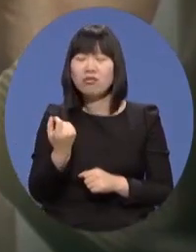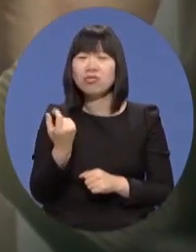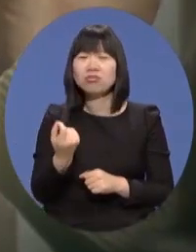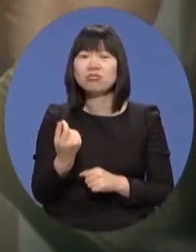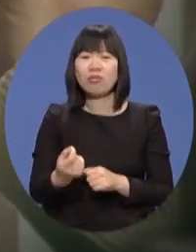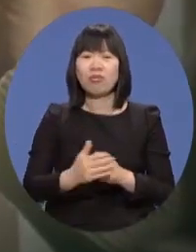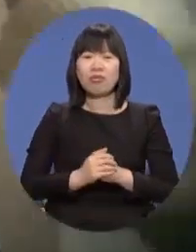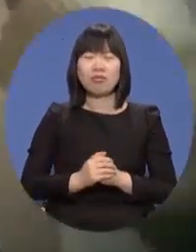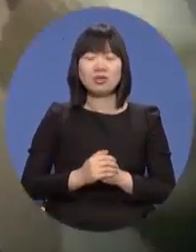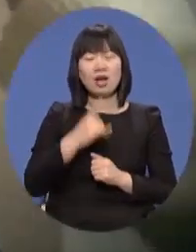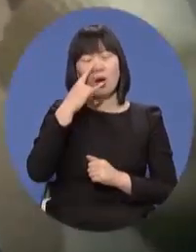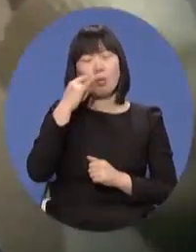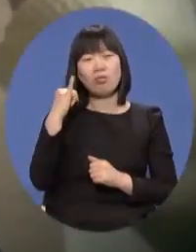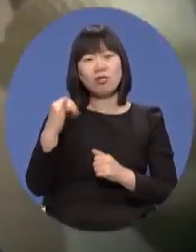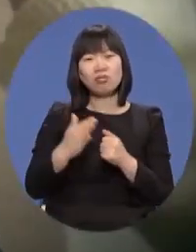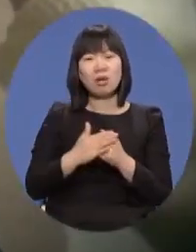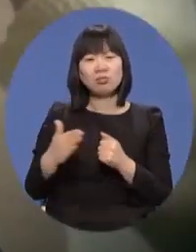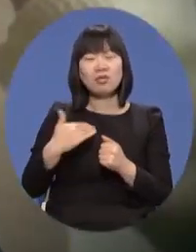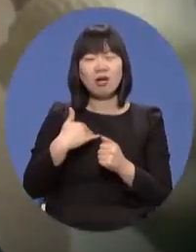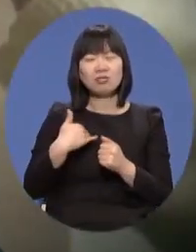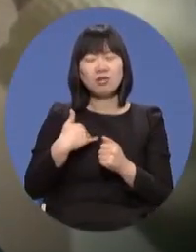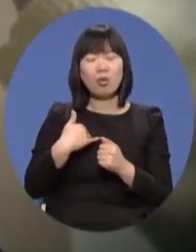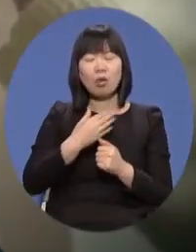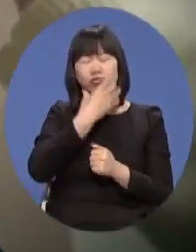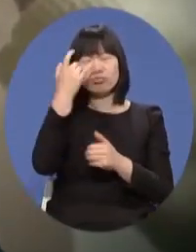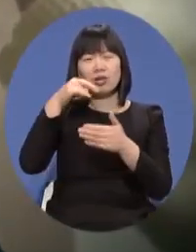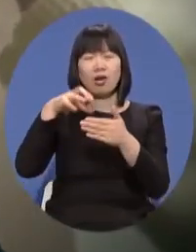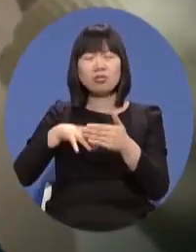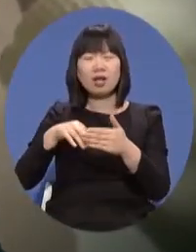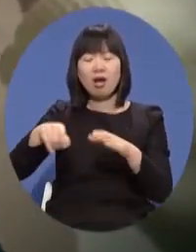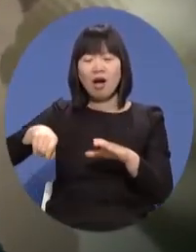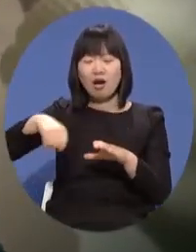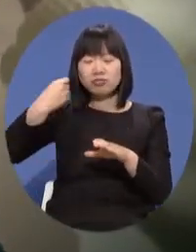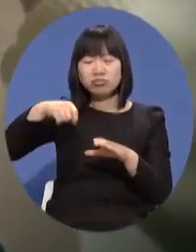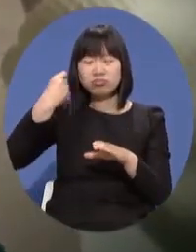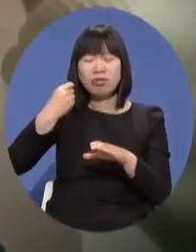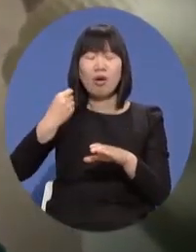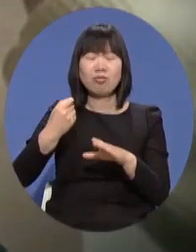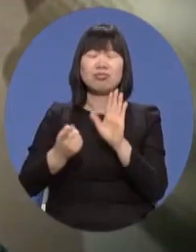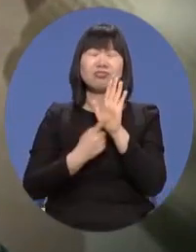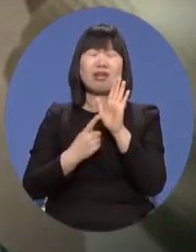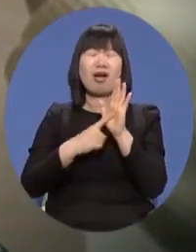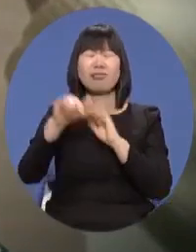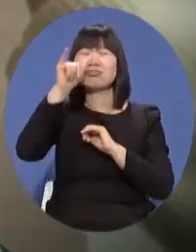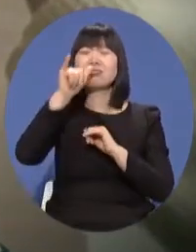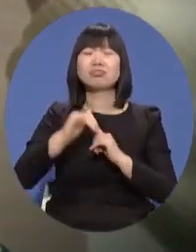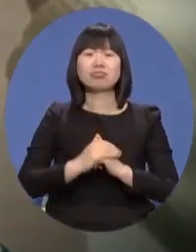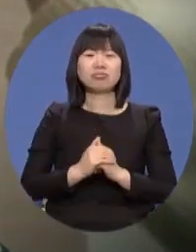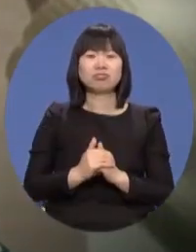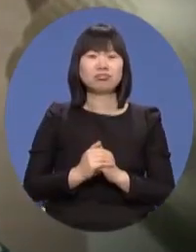말이에요. 엄마 때문에 꿈속에서도 숟가락이 나온다고.